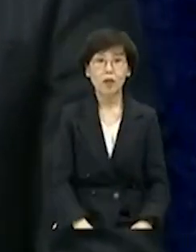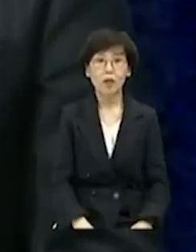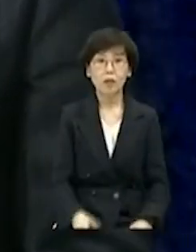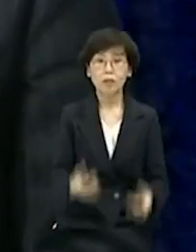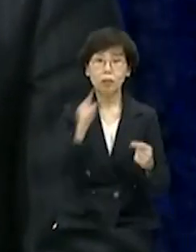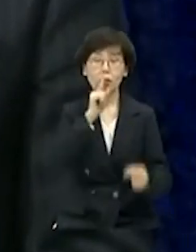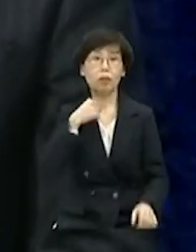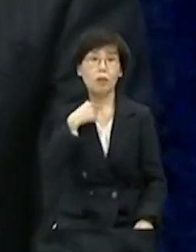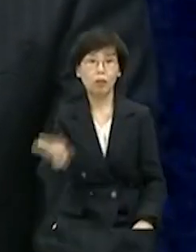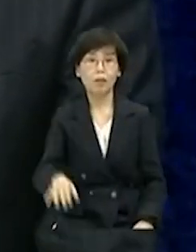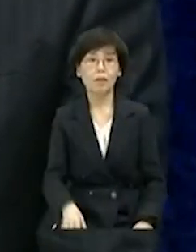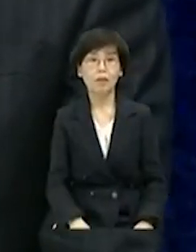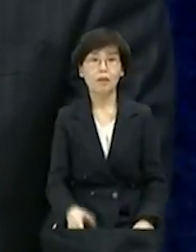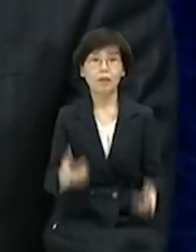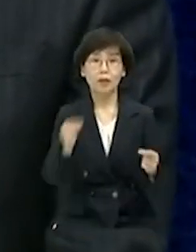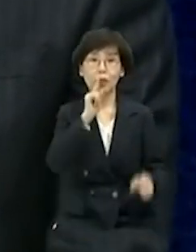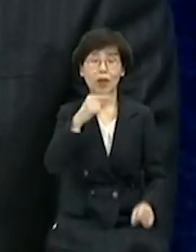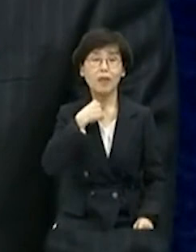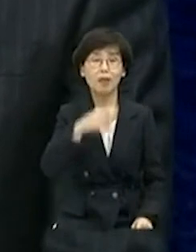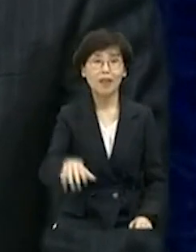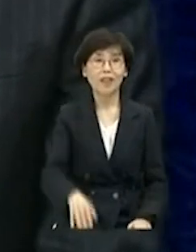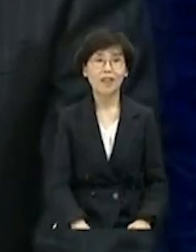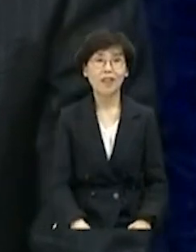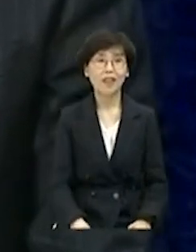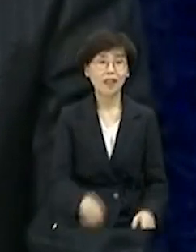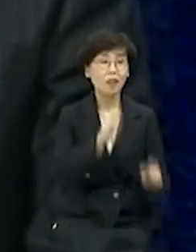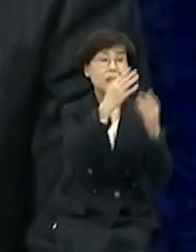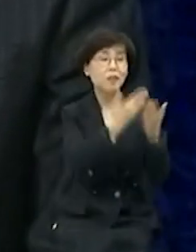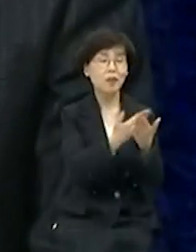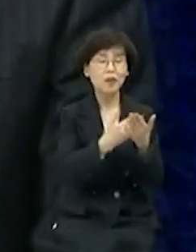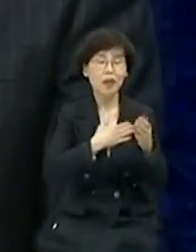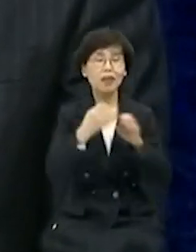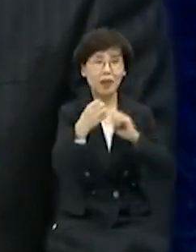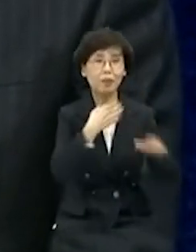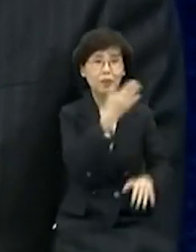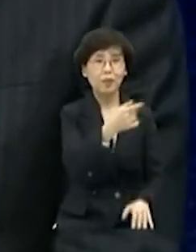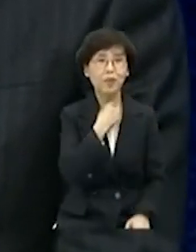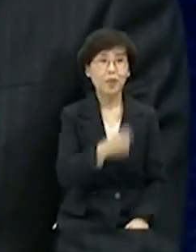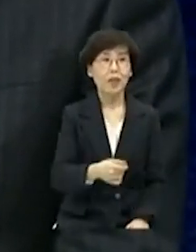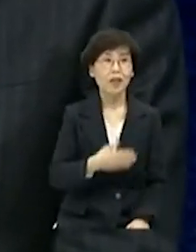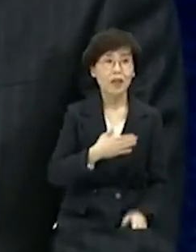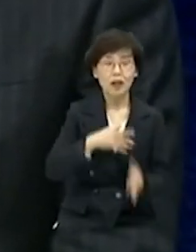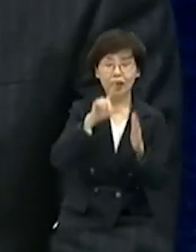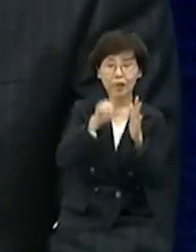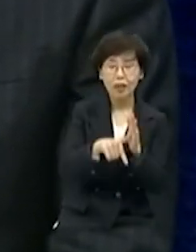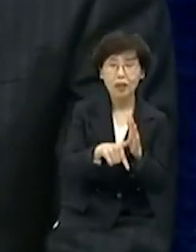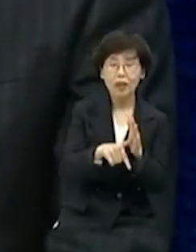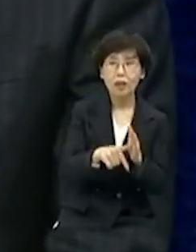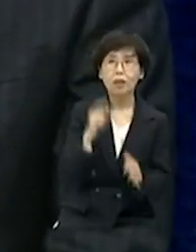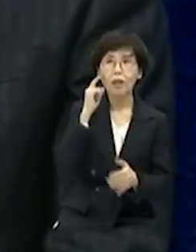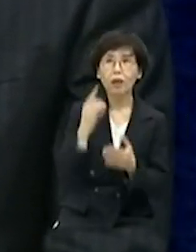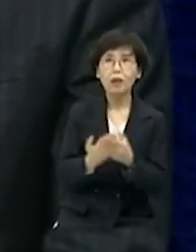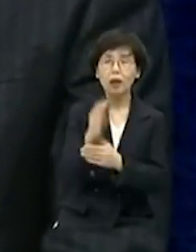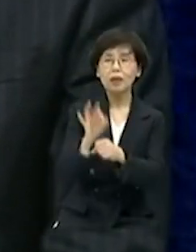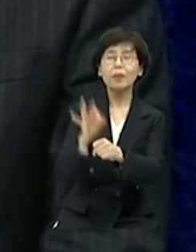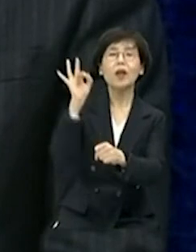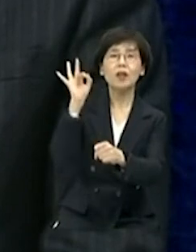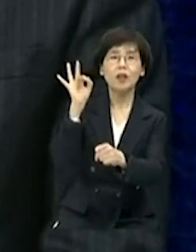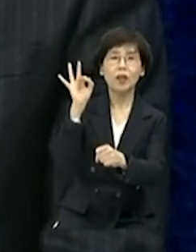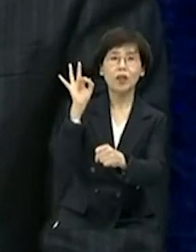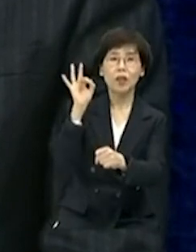주민투표 붙이시겠다고 했습니다. 아니요, 주민투표 말씀하십시오. 제가 답변 드리겠습니다. 제가 그때 들은 생각이 10년